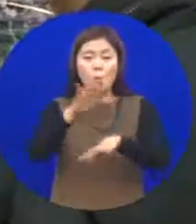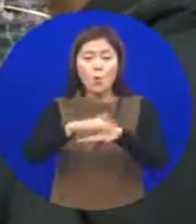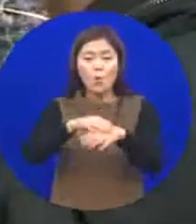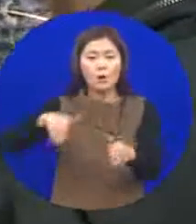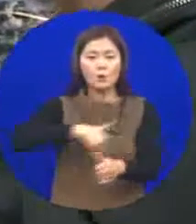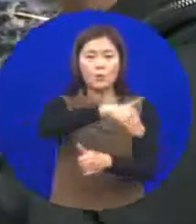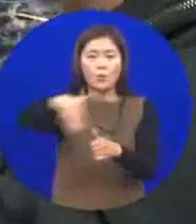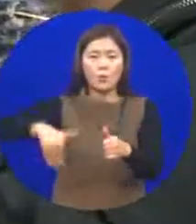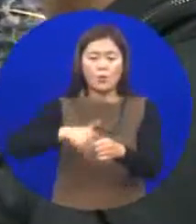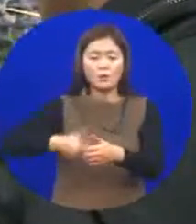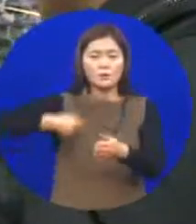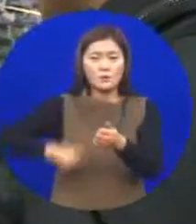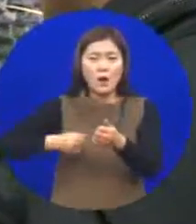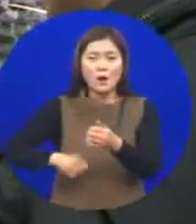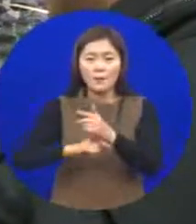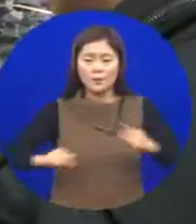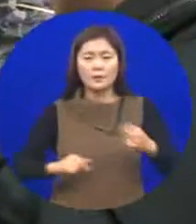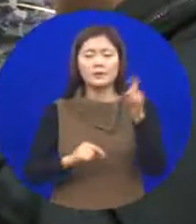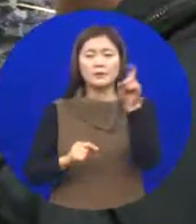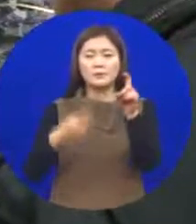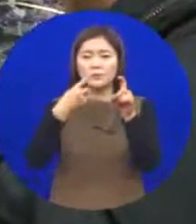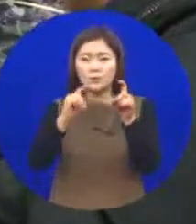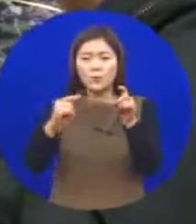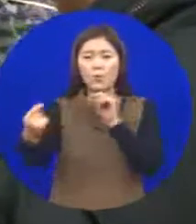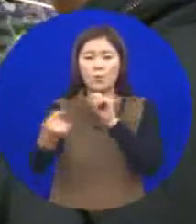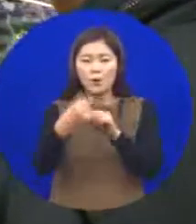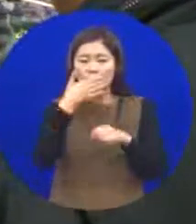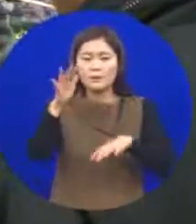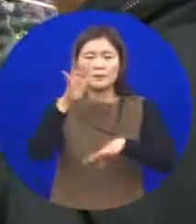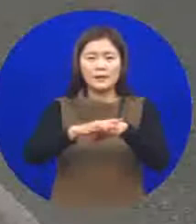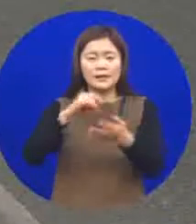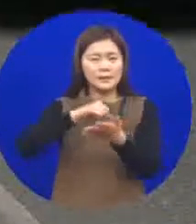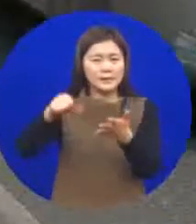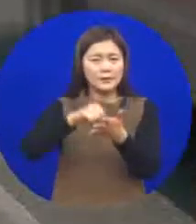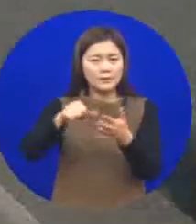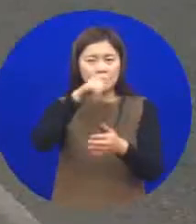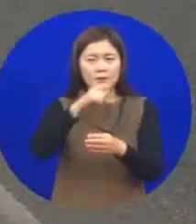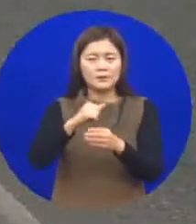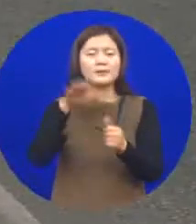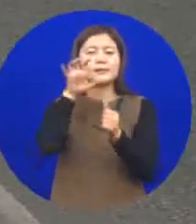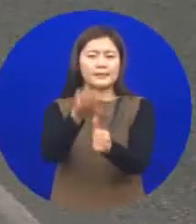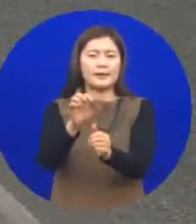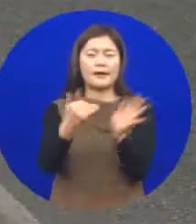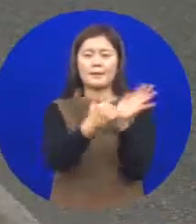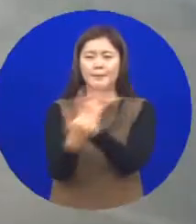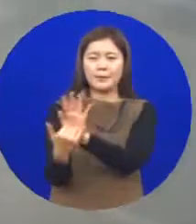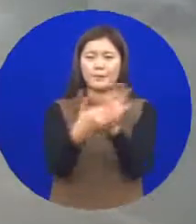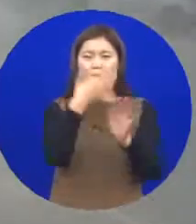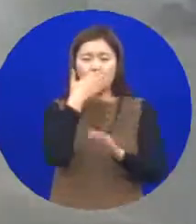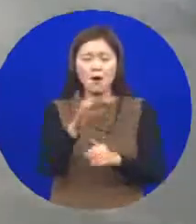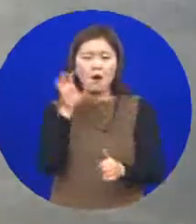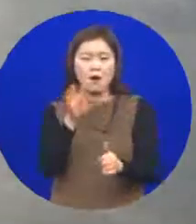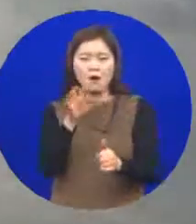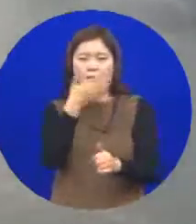주변에 현장 통제 초소를 설치하고 반경 10km 이내 모든 가금류 사육 농가에 대한 이동 제한, 3km